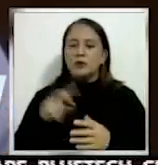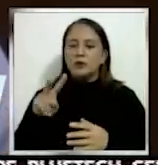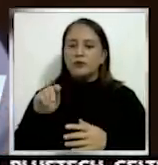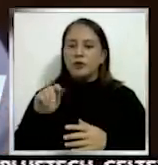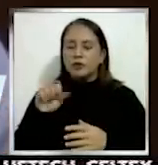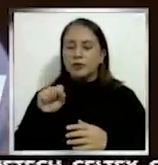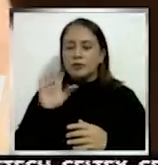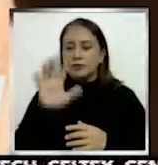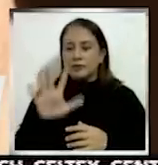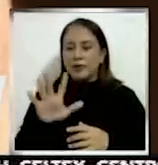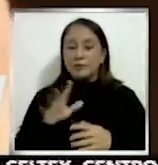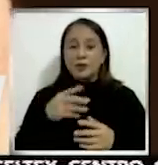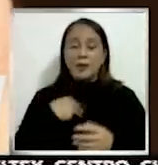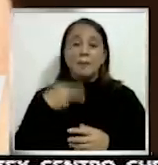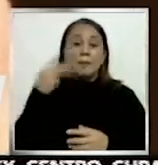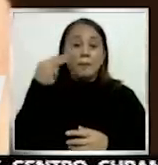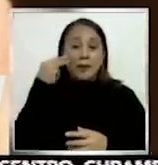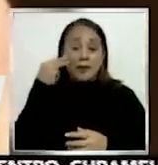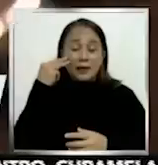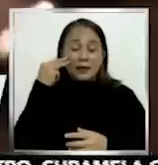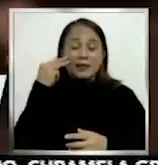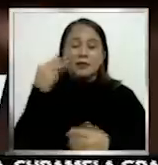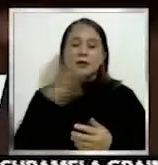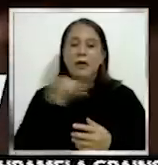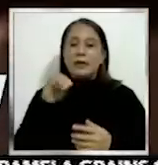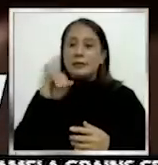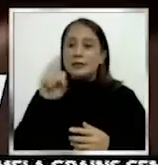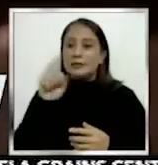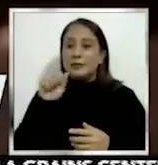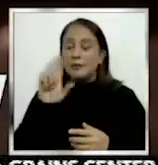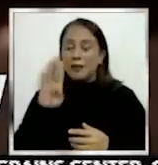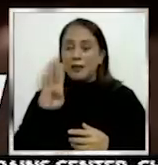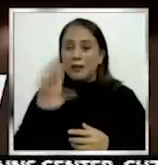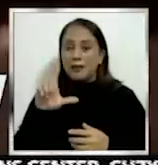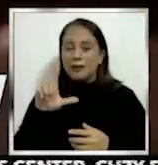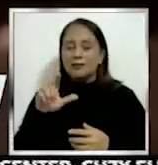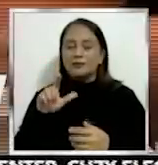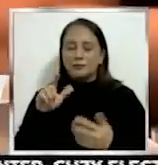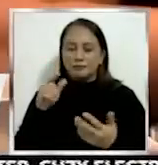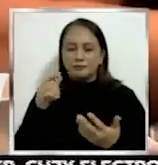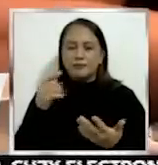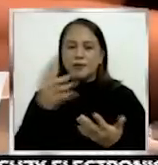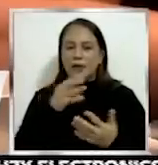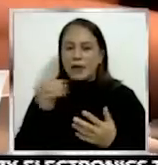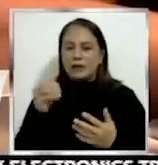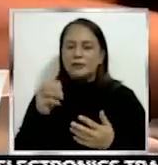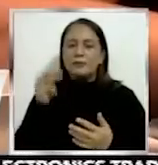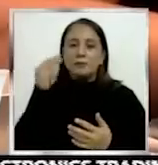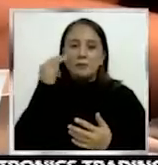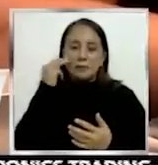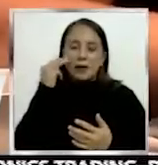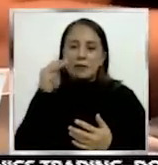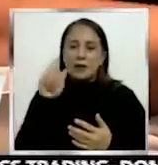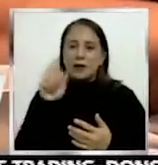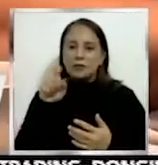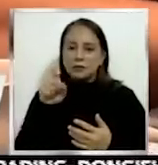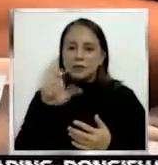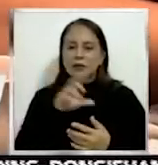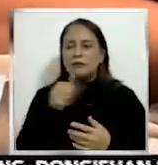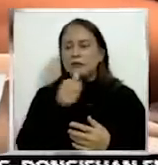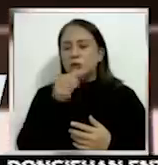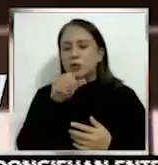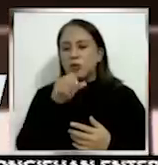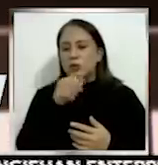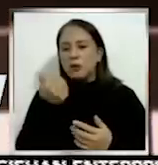Miguel Tan Felix at Isabel Ortega, Sparkle star Max Collins, ang child star na si Yuan